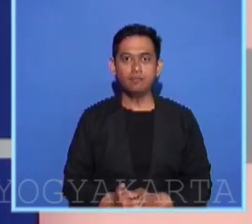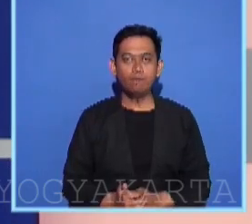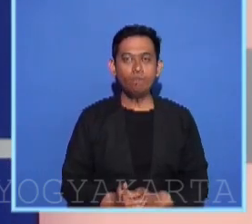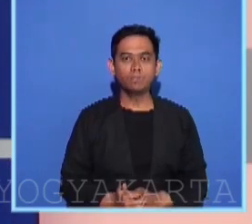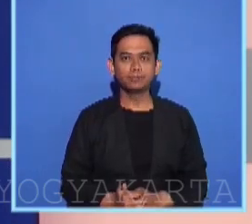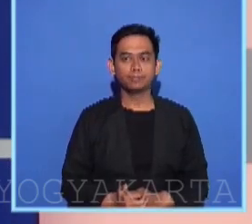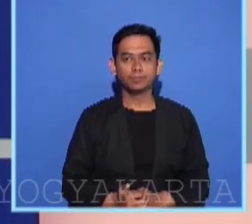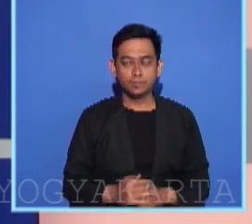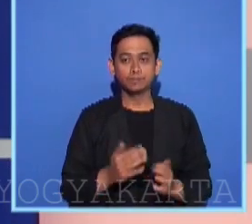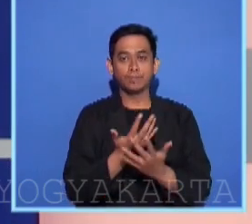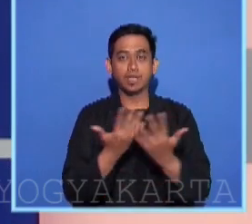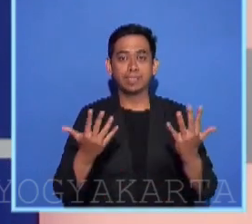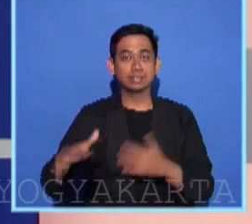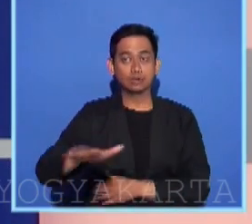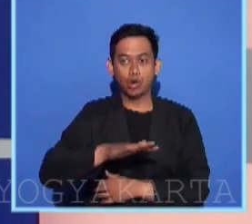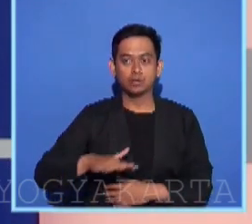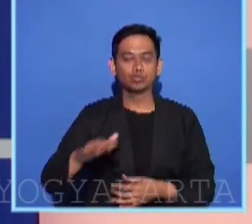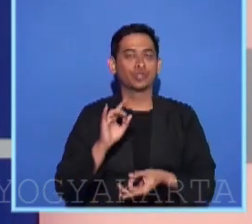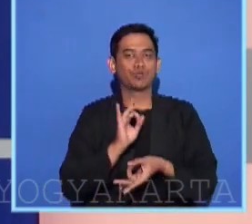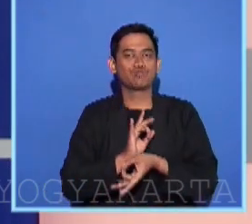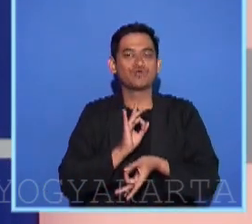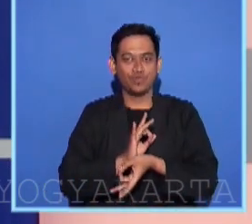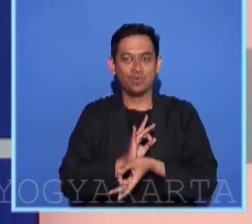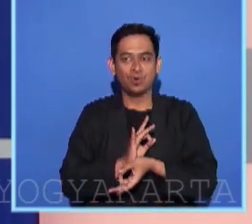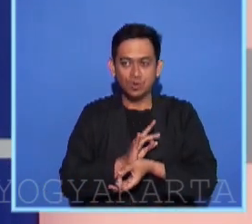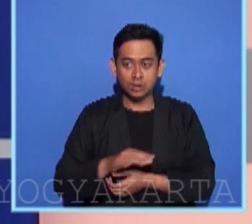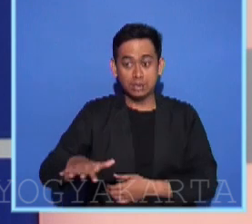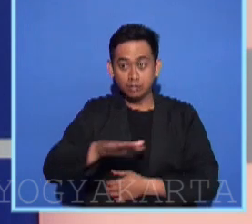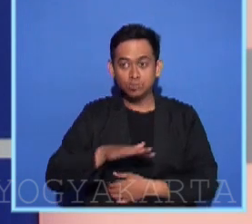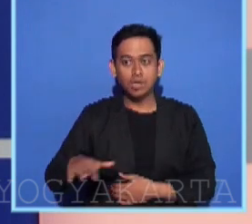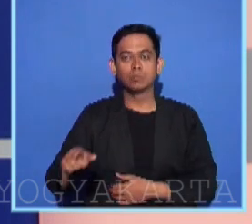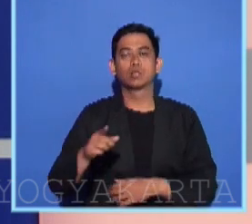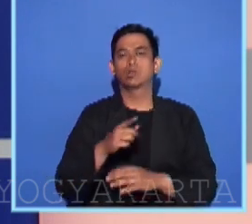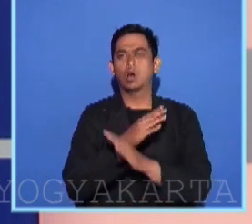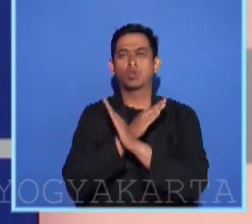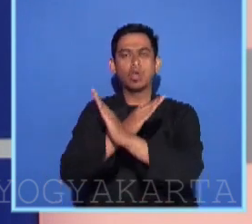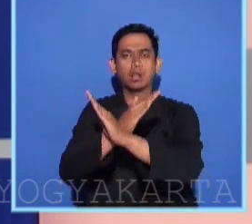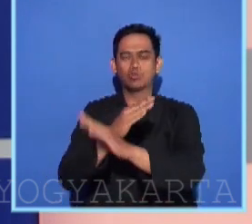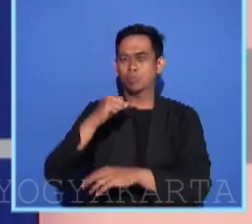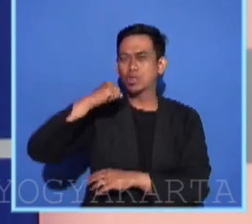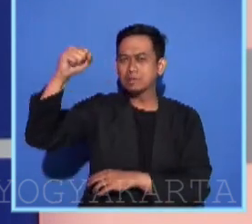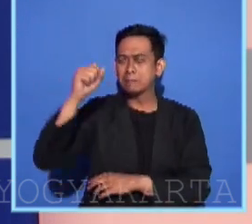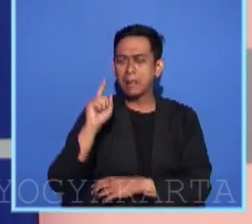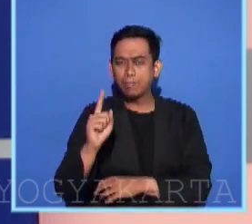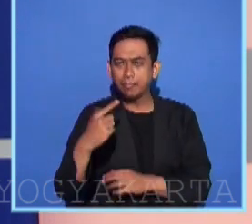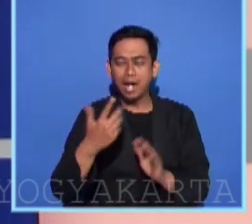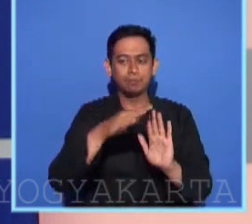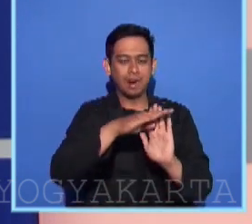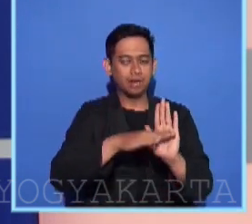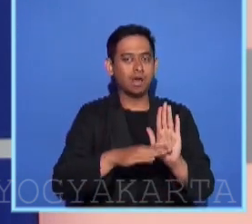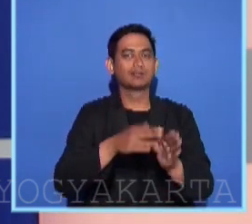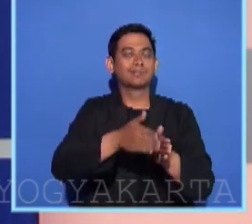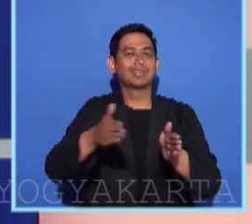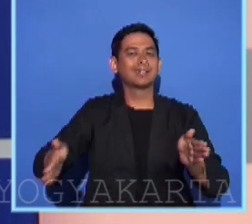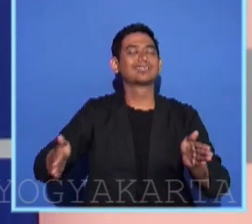Sementara itu, warga Borobudur di Magelang, Jawa Tengah menggelar aksi penolakan rancangan peraturan Presiden Raperpres Tata Kelola Kawasan Borobudur